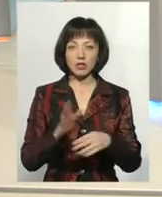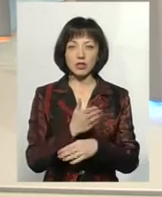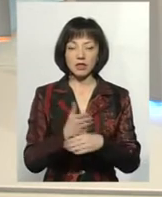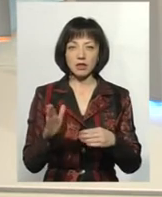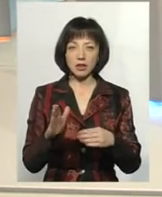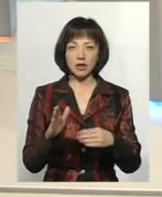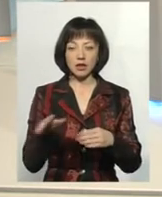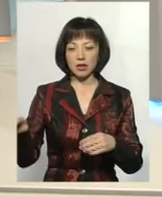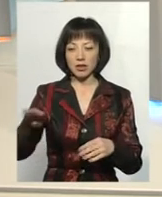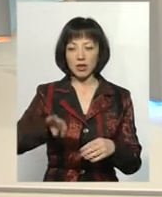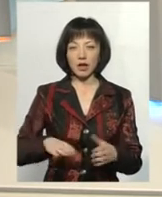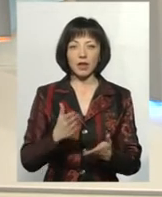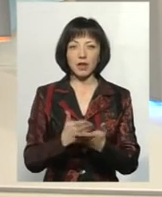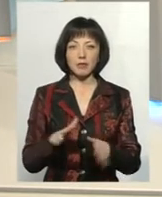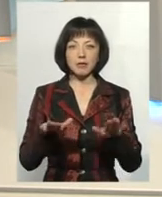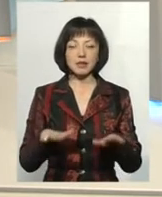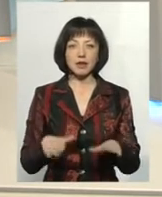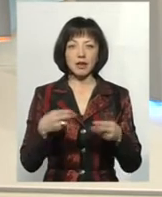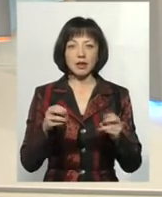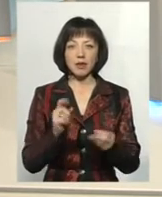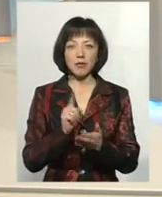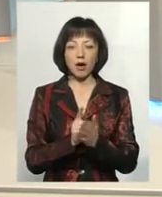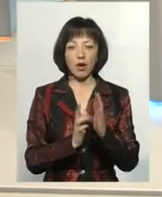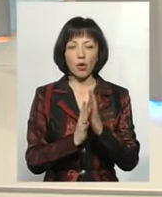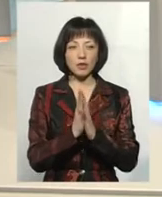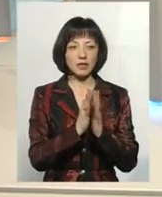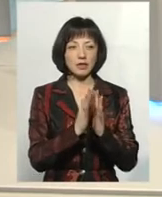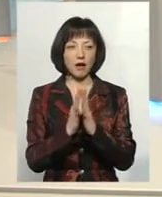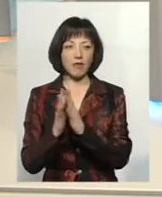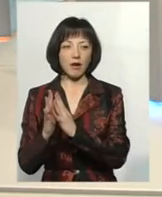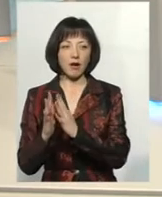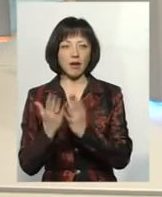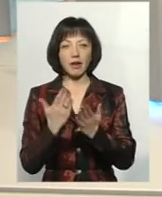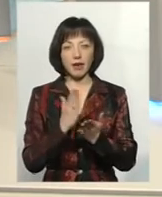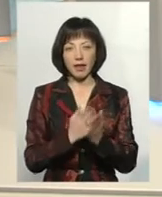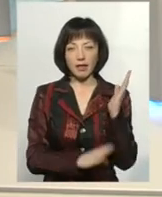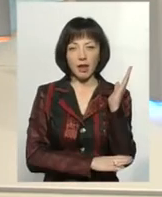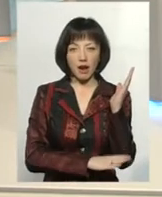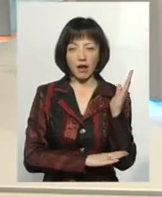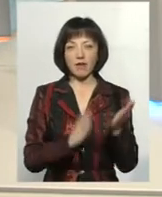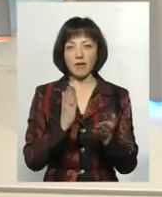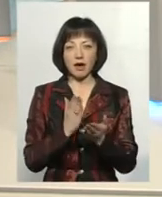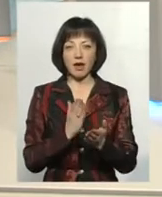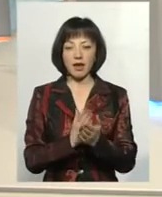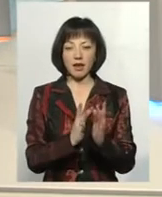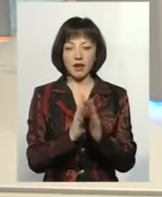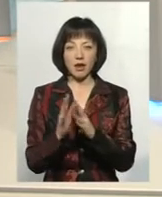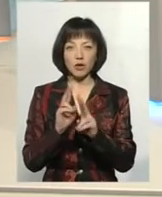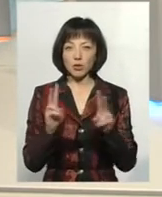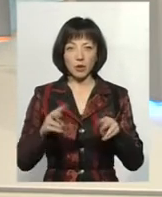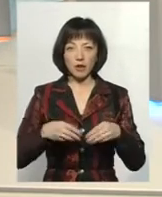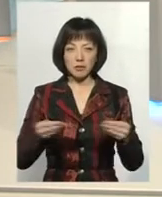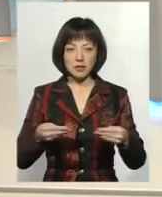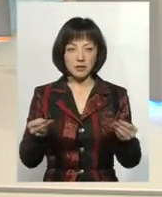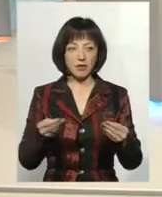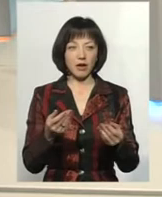і тротуаром є такі місця, де має рости трава. Там ростуть дерева, і зараз вона зовсім зникла, її ніхто не підсіває.